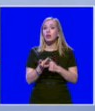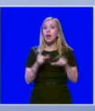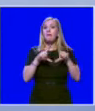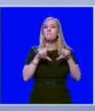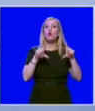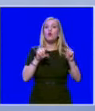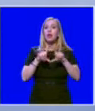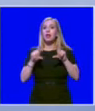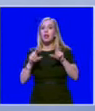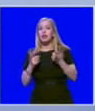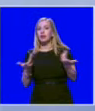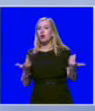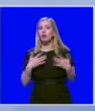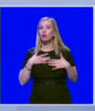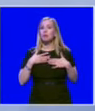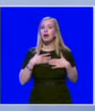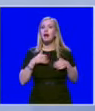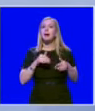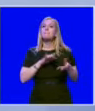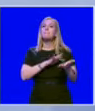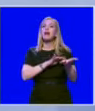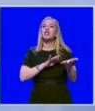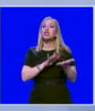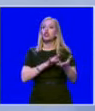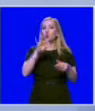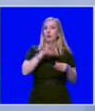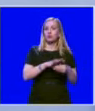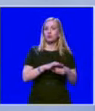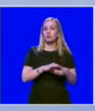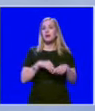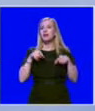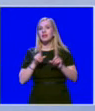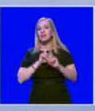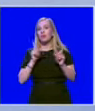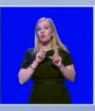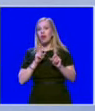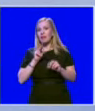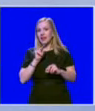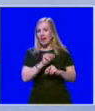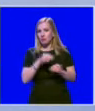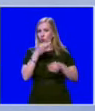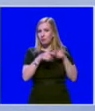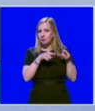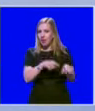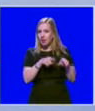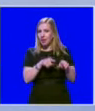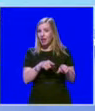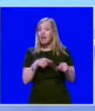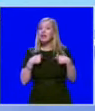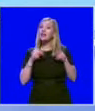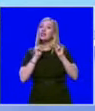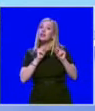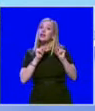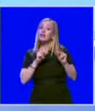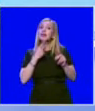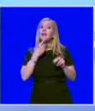тогава, когато има машинно гласуване. И тъй като не можахме днес да ѝ кажем, много бързо прекратиха дебатите, нашия съвет е да пита сина си,